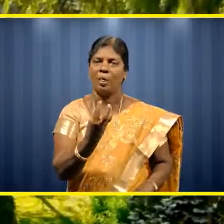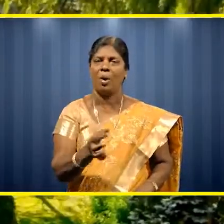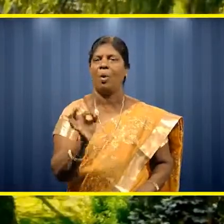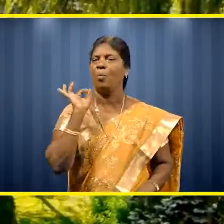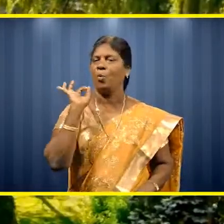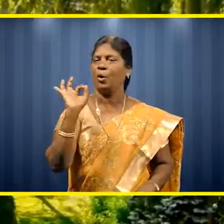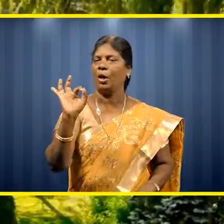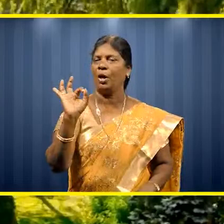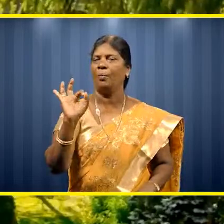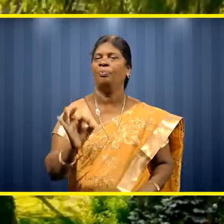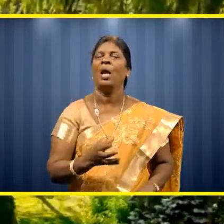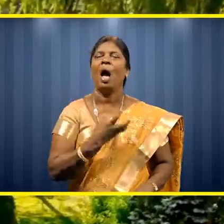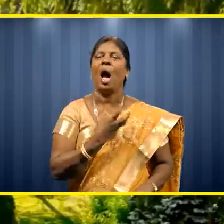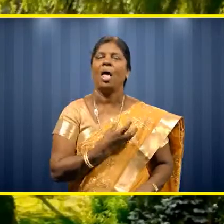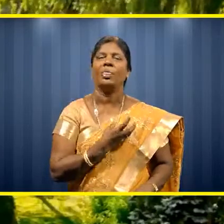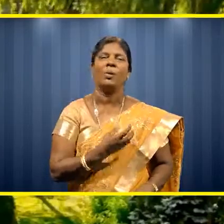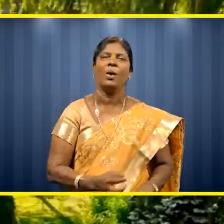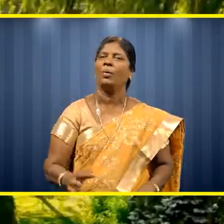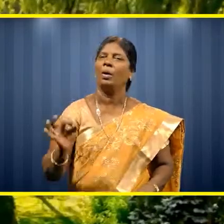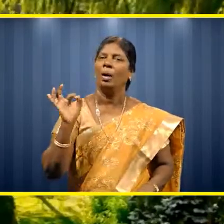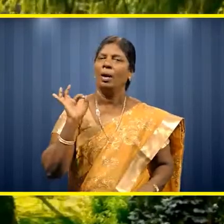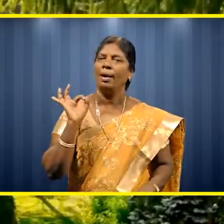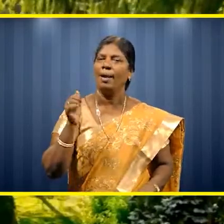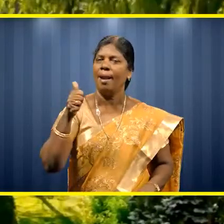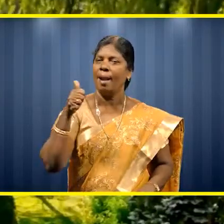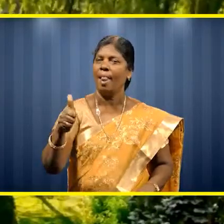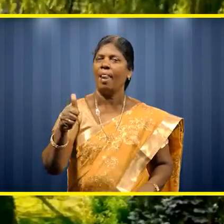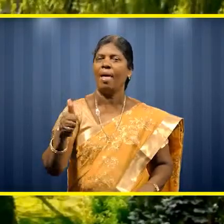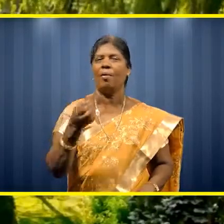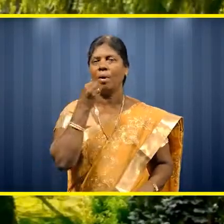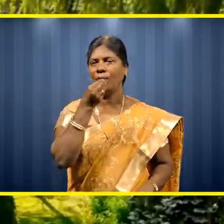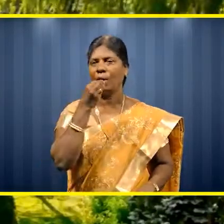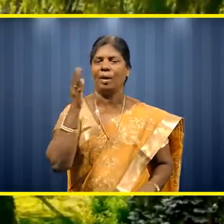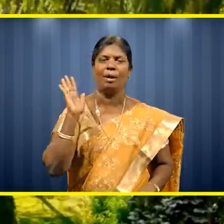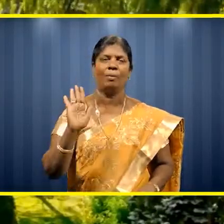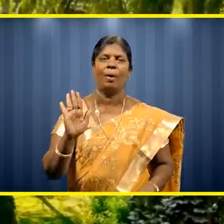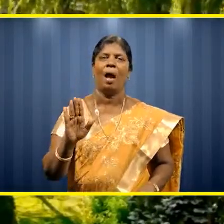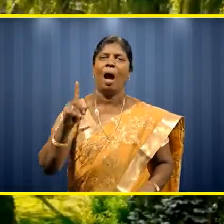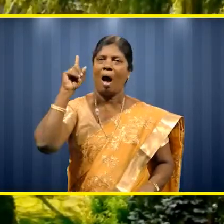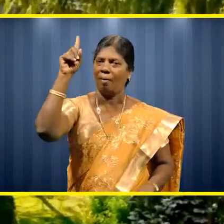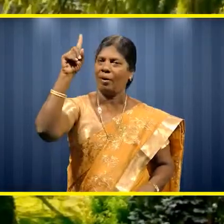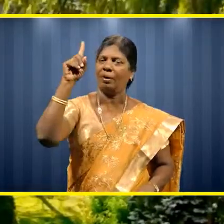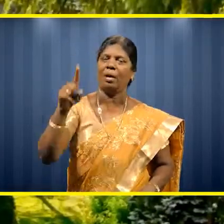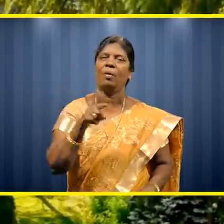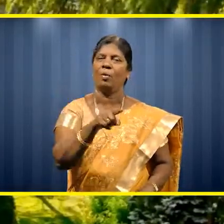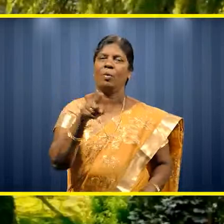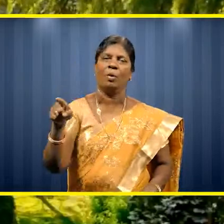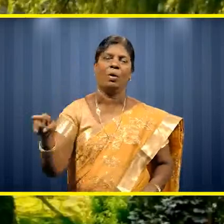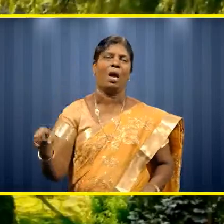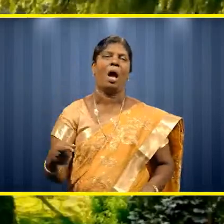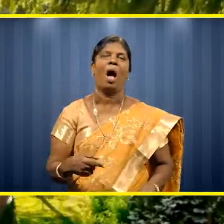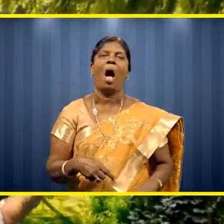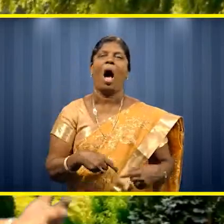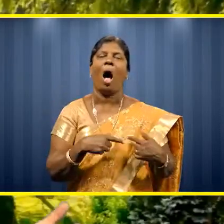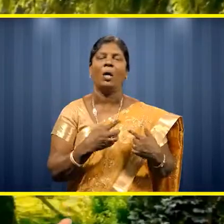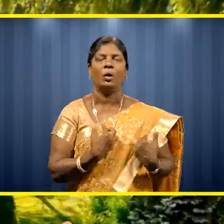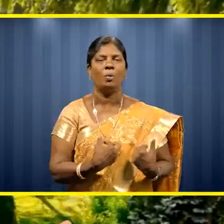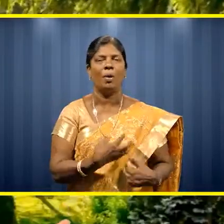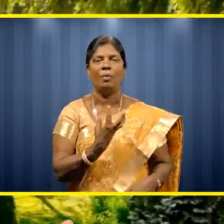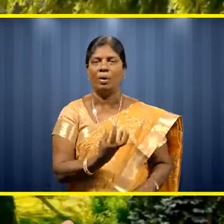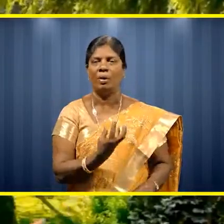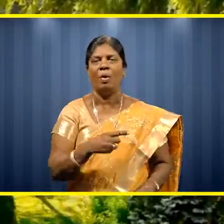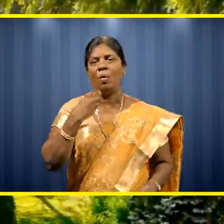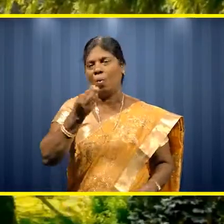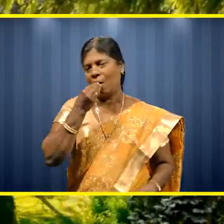மிக முக்கியமானது. உங்கள் ஆத்மாவுக்கு ஒரு நல்ல உணவாக அவர் இருப்பார். அவர்தான் உங்களுடைய ஆத்ம